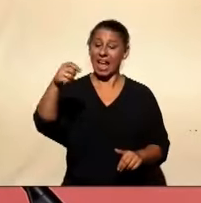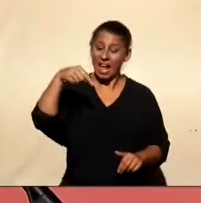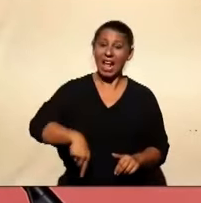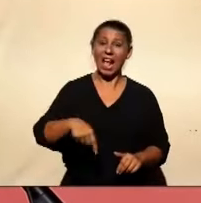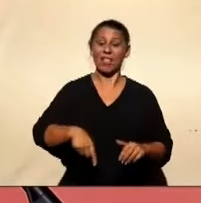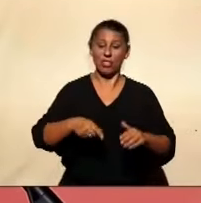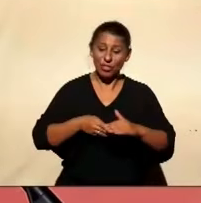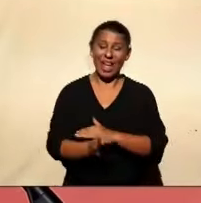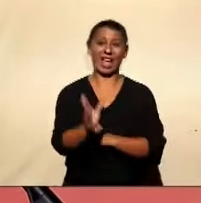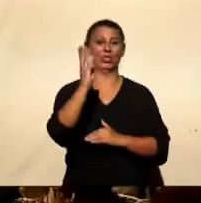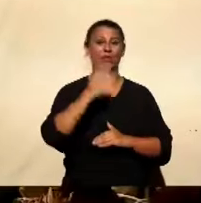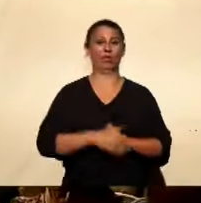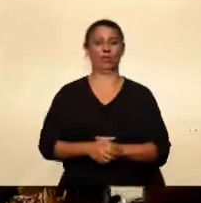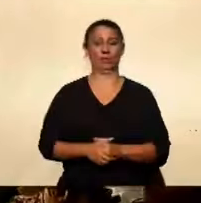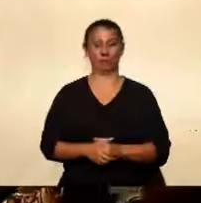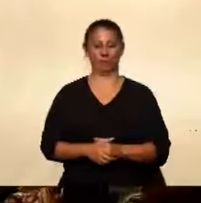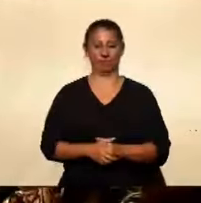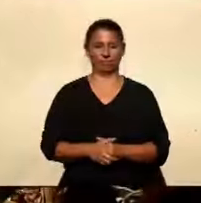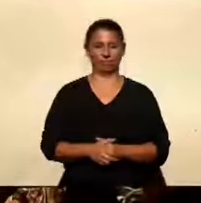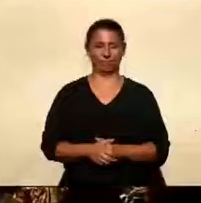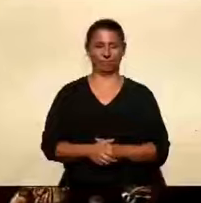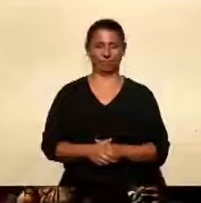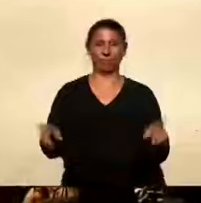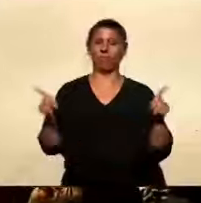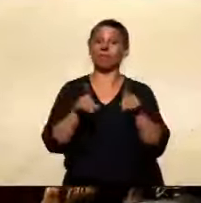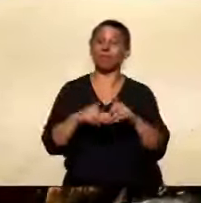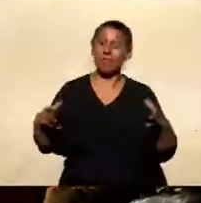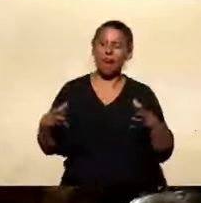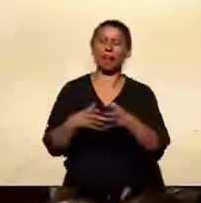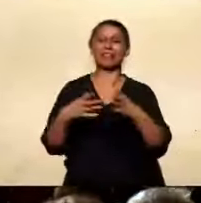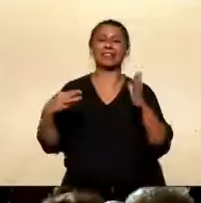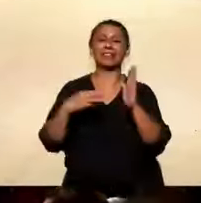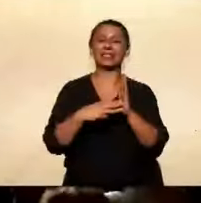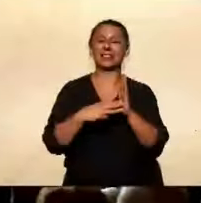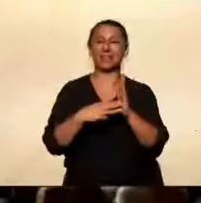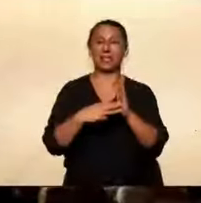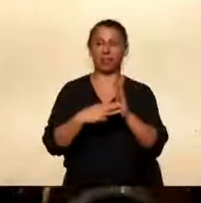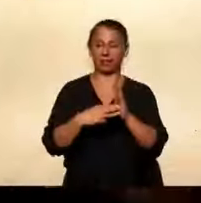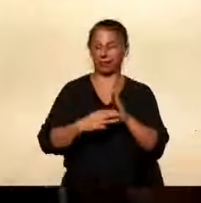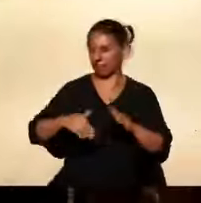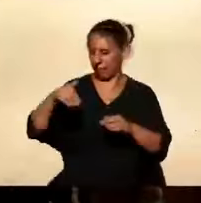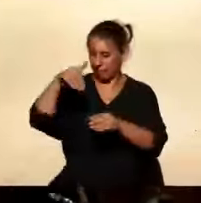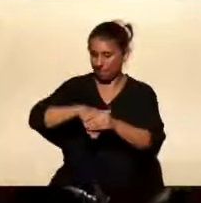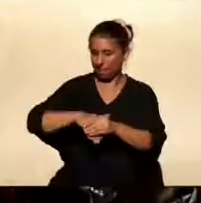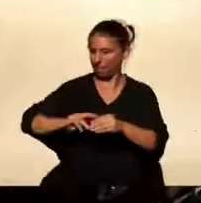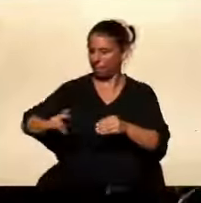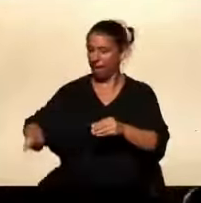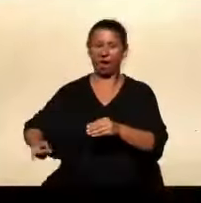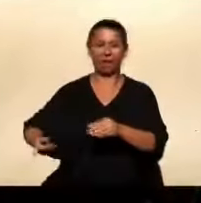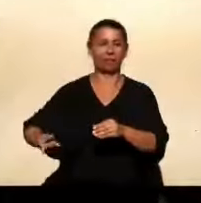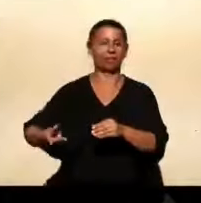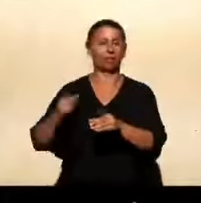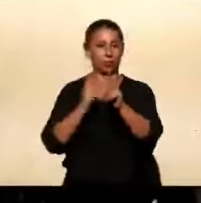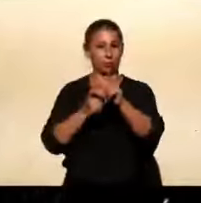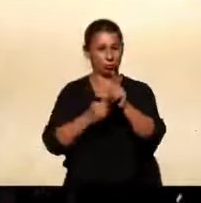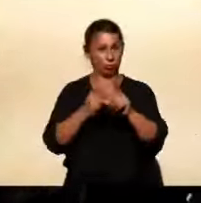η διέξοδος. Μαζικά χιλιάδες μέσα και πλάι στις γραμμές του ΚΚΕ και